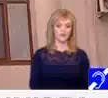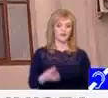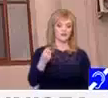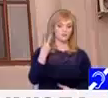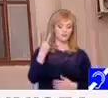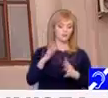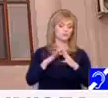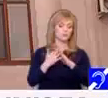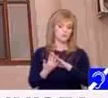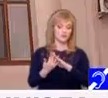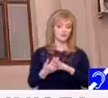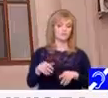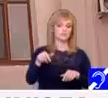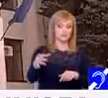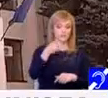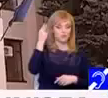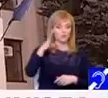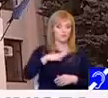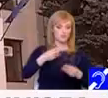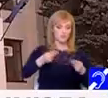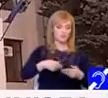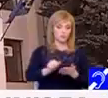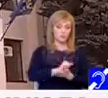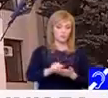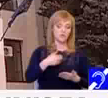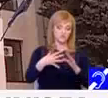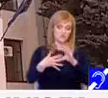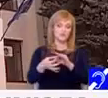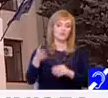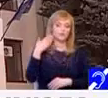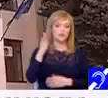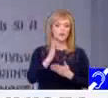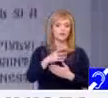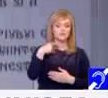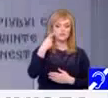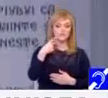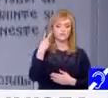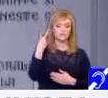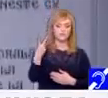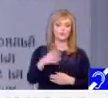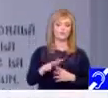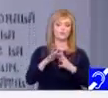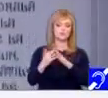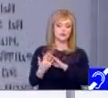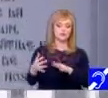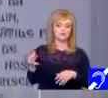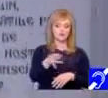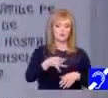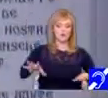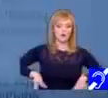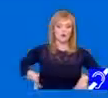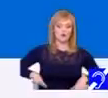Încă două localități din Republica Moldova au semnat declarații de reunire cu România. Este vorba despre comunele Nișcan și Săsen din